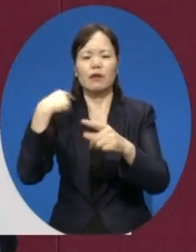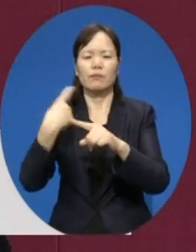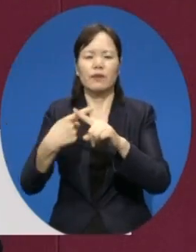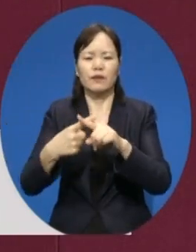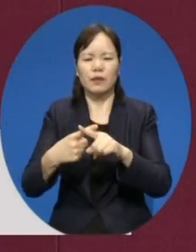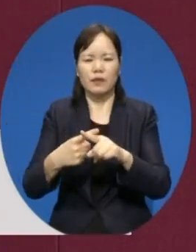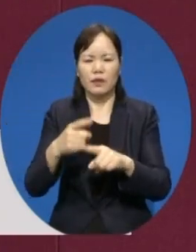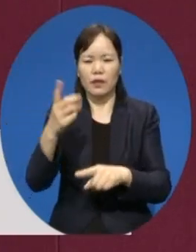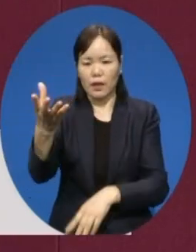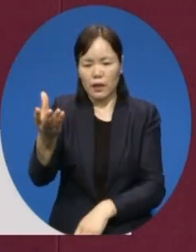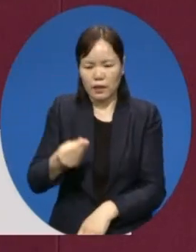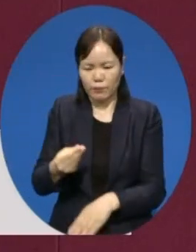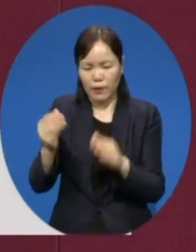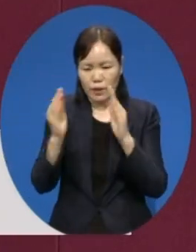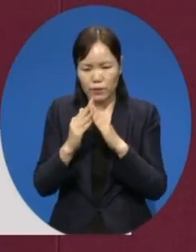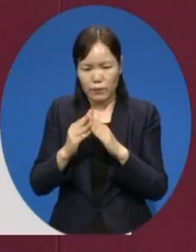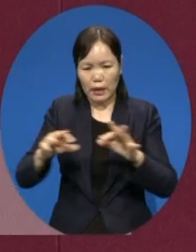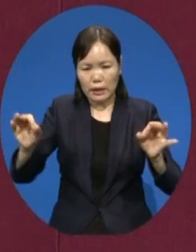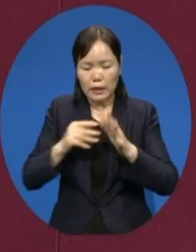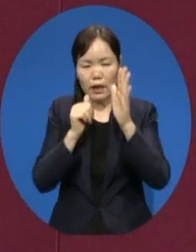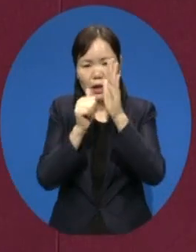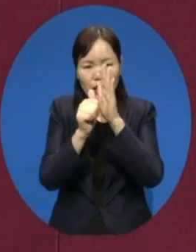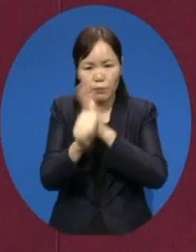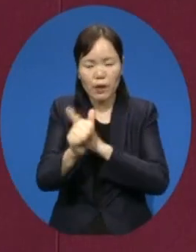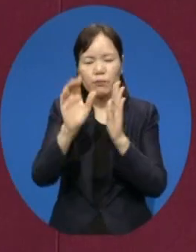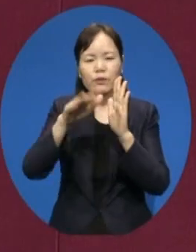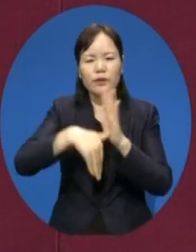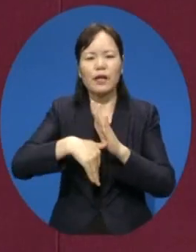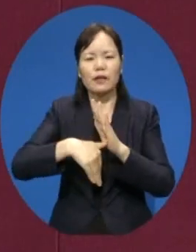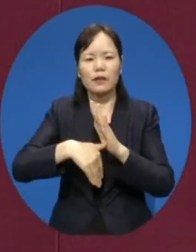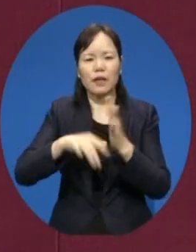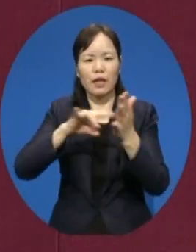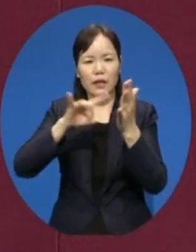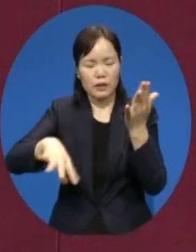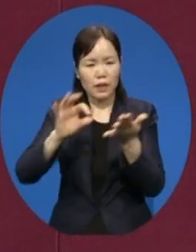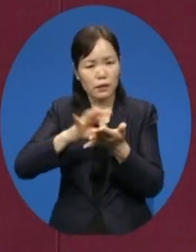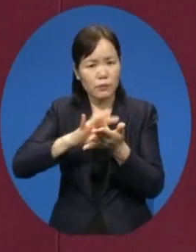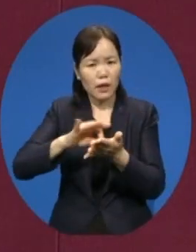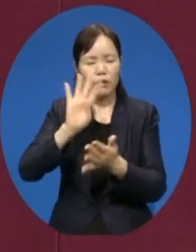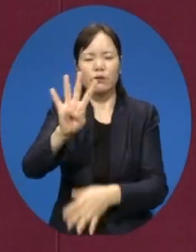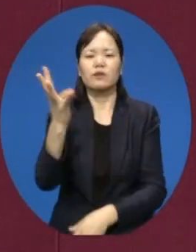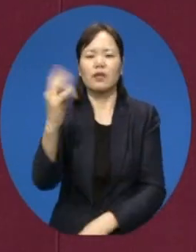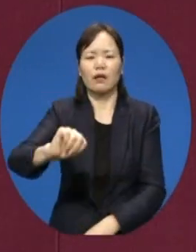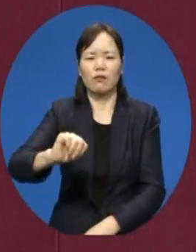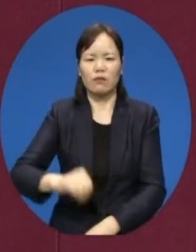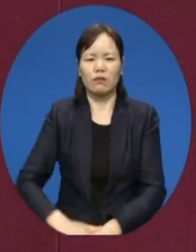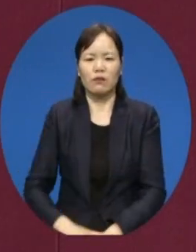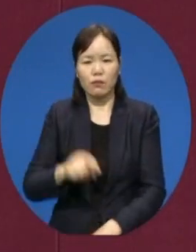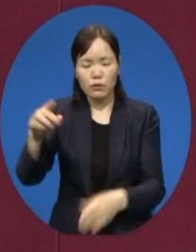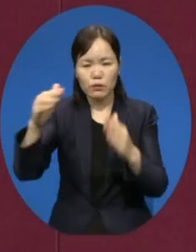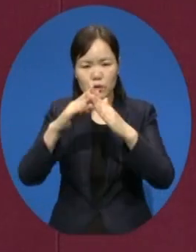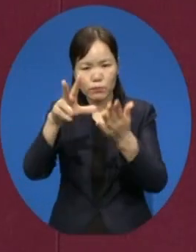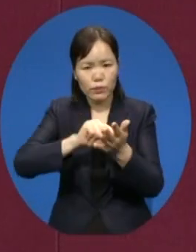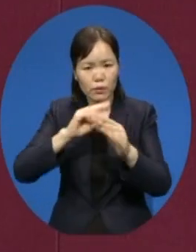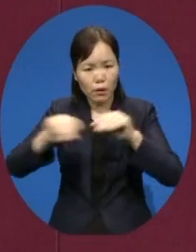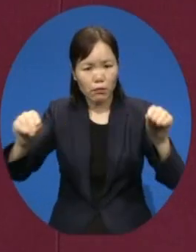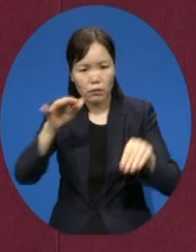임대주택 깜짝 방문해서 시험 한번 하는데 혈세 무려 4억 원을 썼습니다. 그래서 집 문제 해결됐습니까?